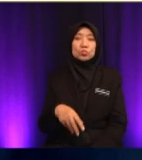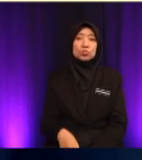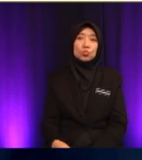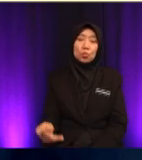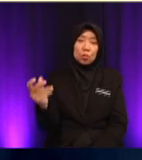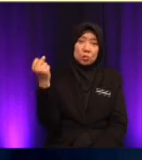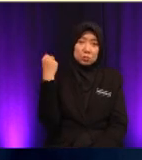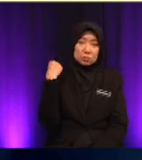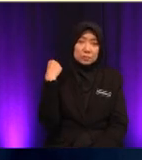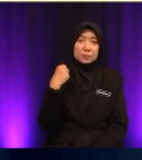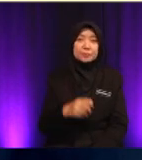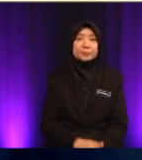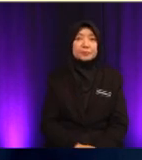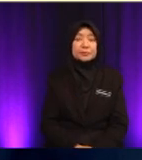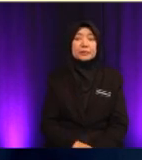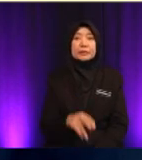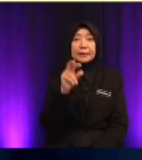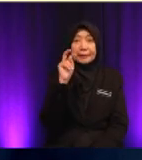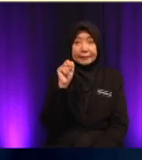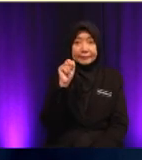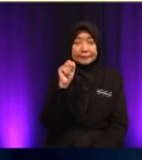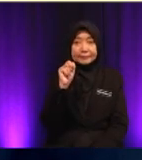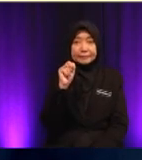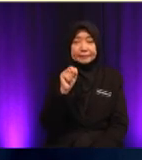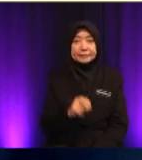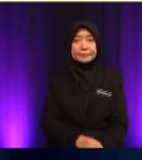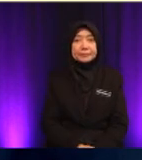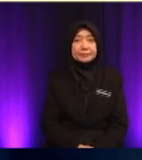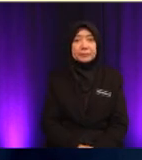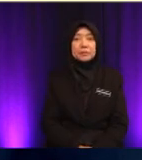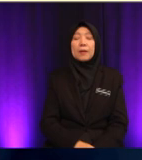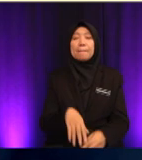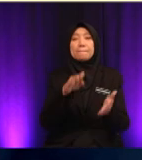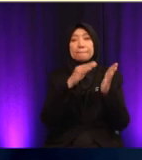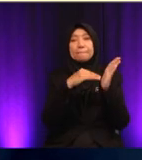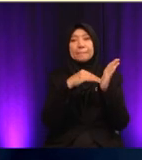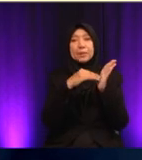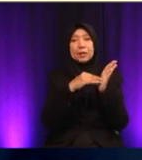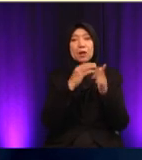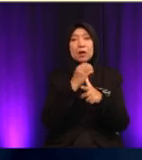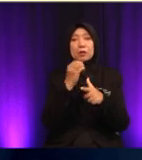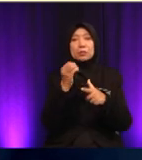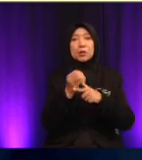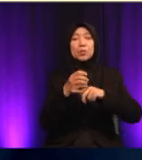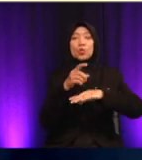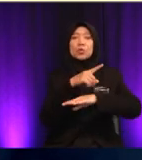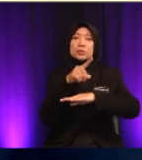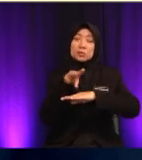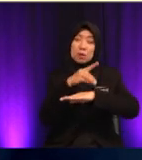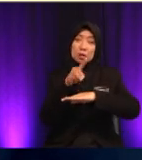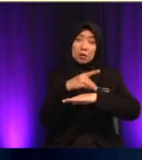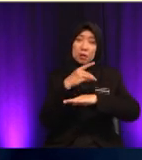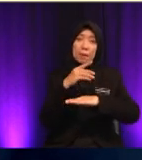jadi huruf n ini adalah bilangan jarak ataupun bilangan fotonya dihasilkan